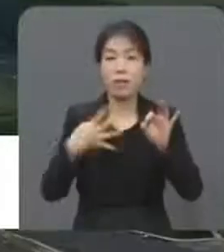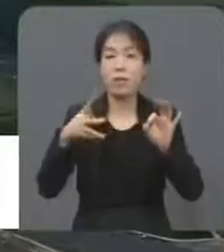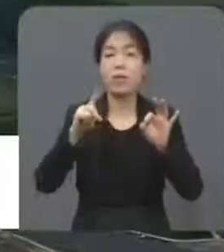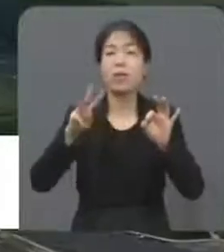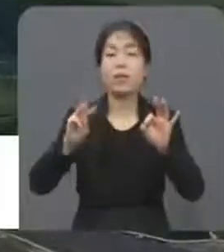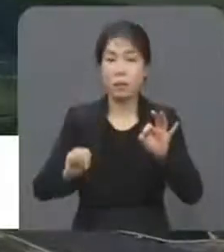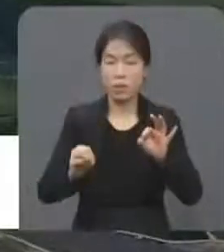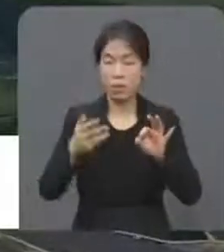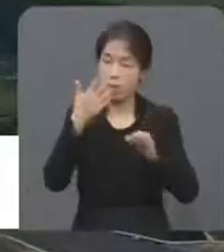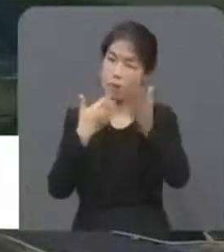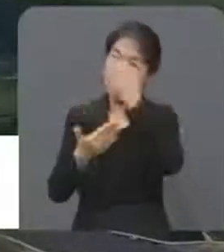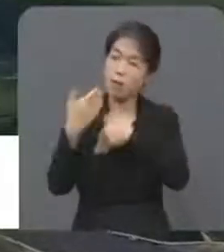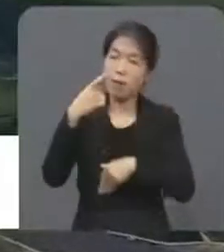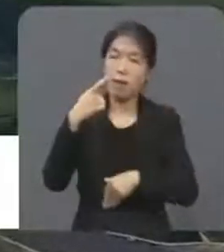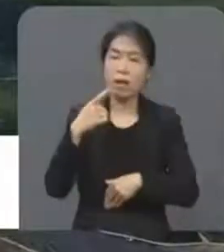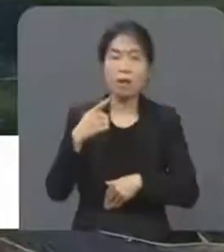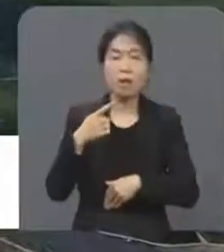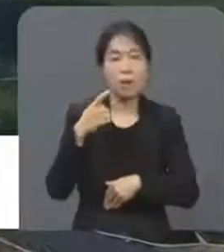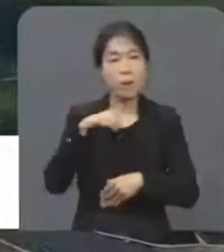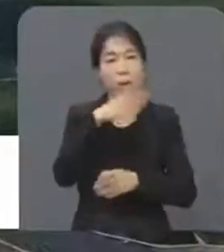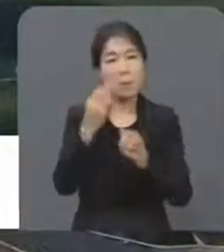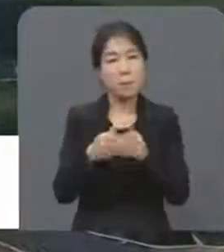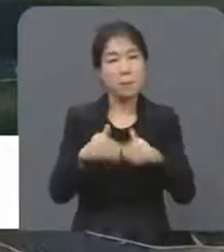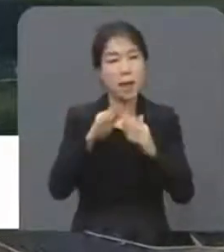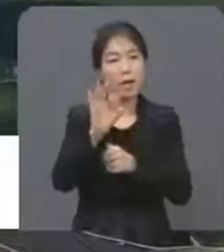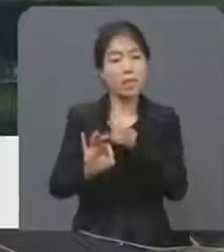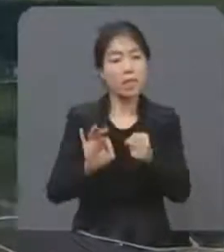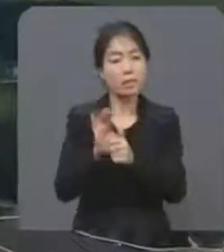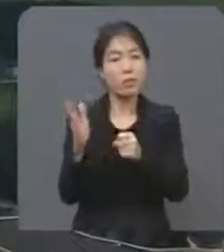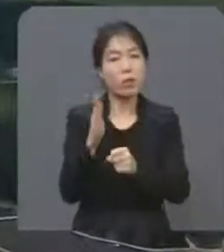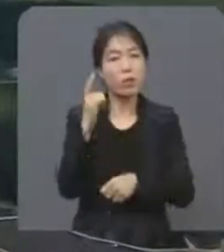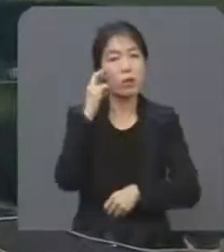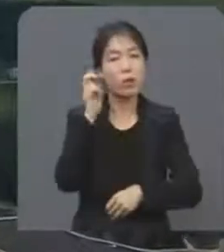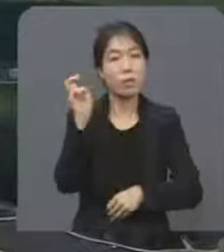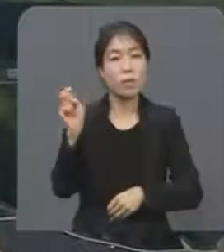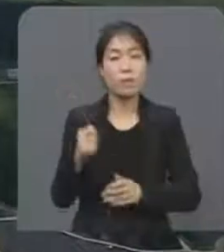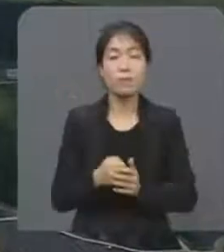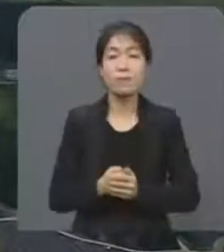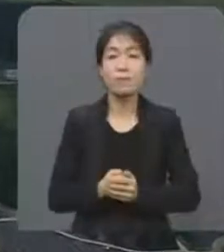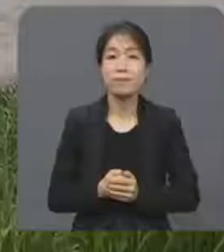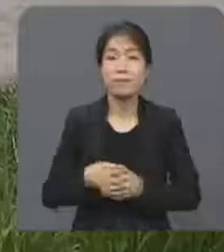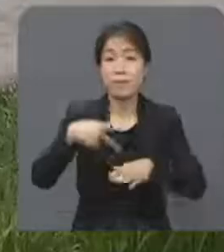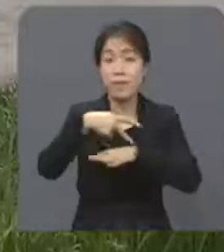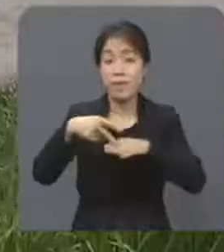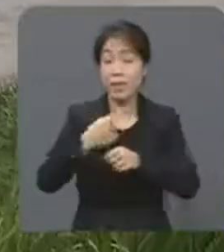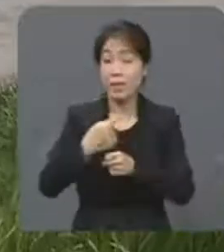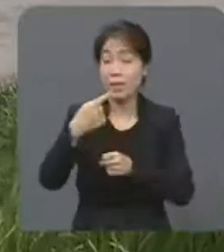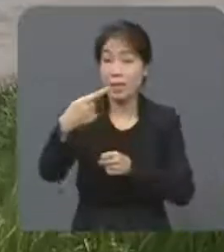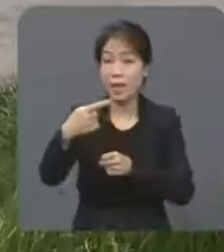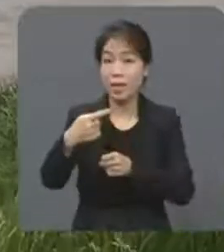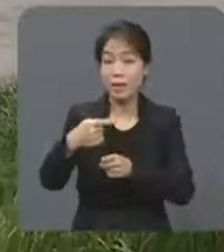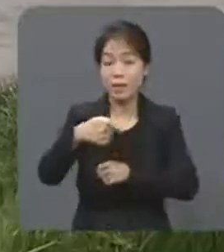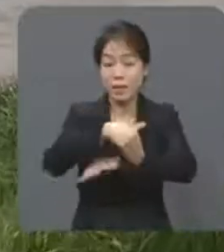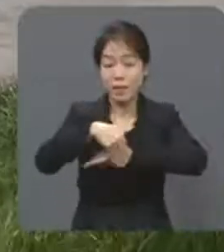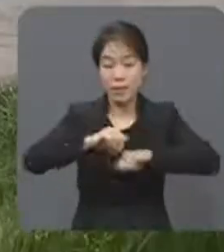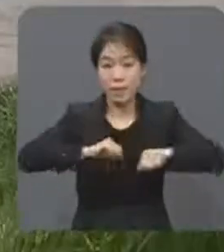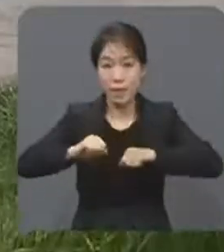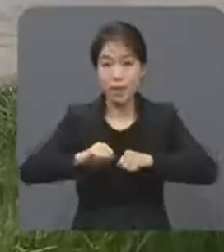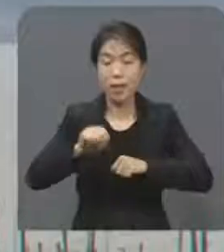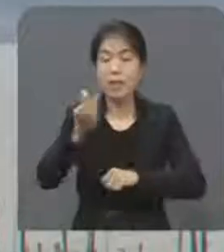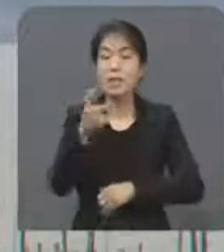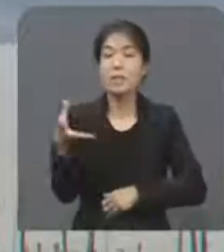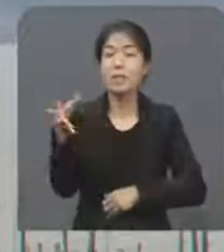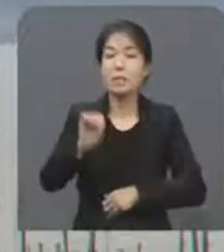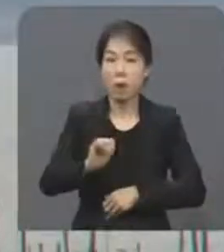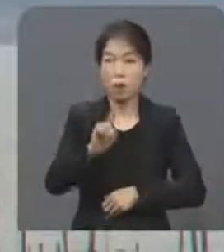과거 경험을 비춰 보면 완공까지 10년 가량이 걸릴 것으로 예상됩니다 신안군은 내년에 실시설계 비용 등으로 20억